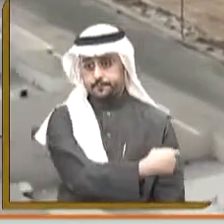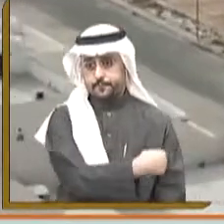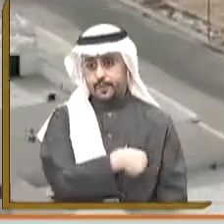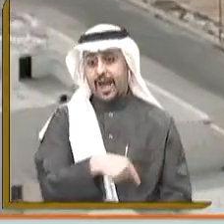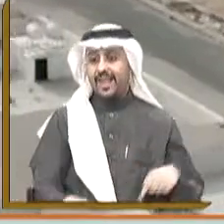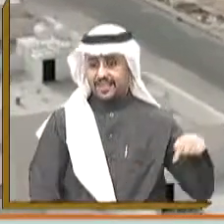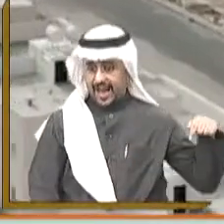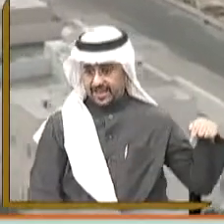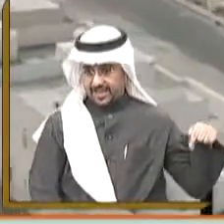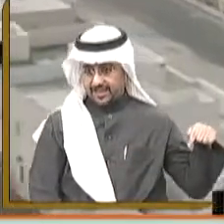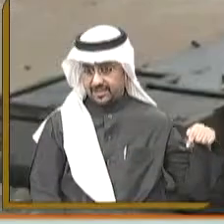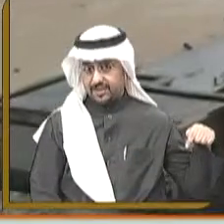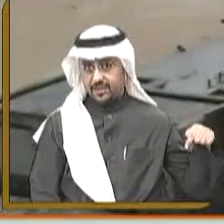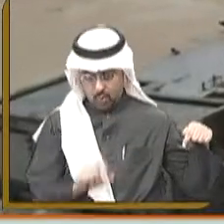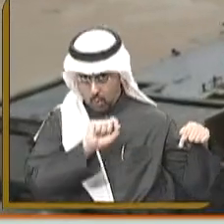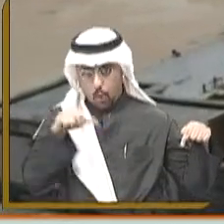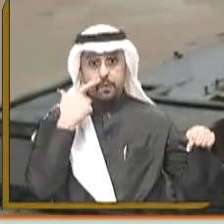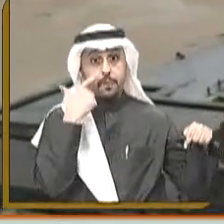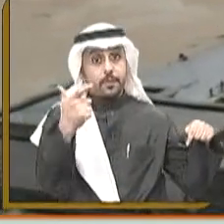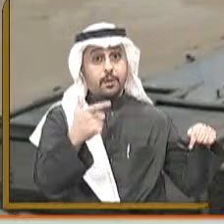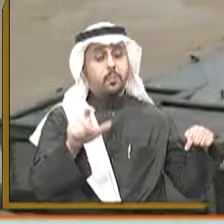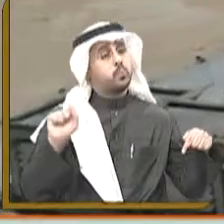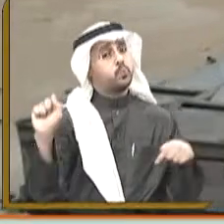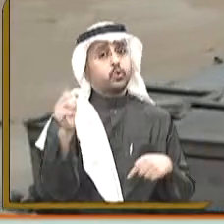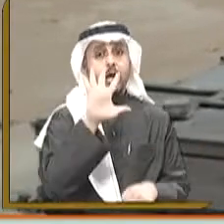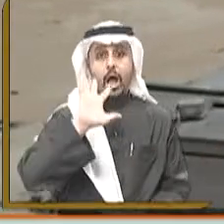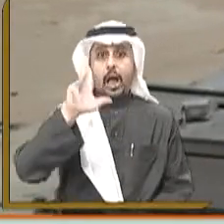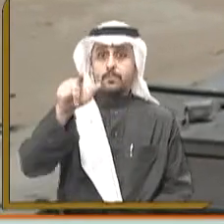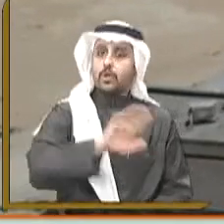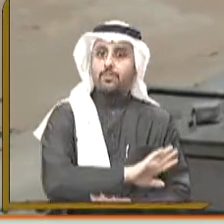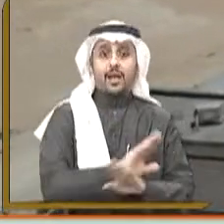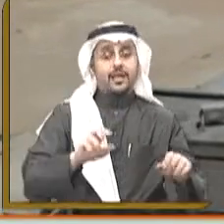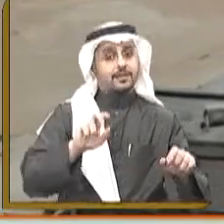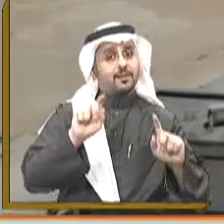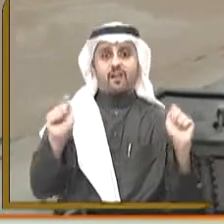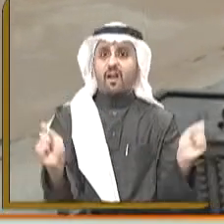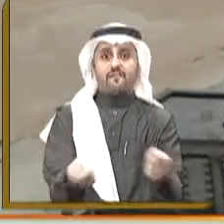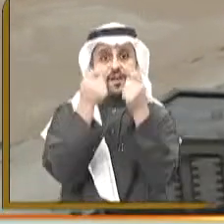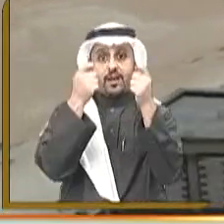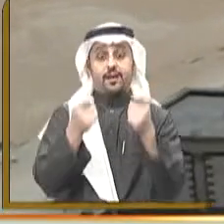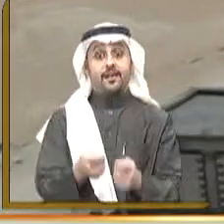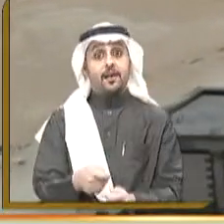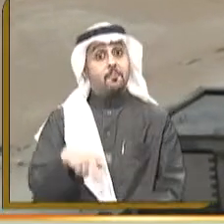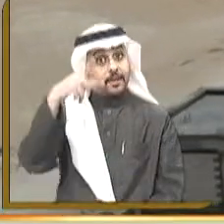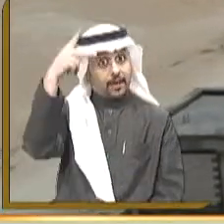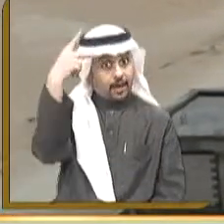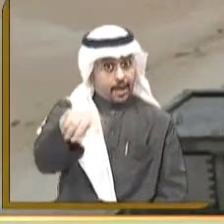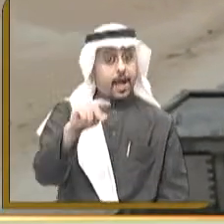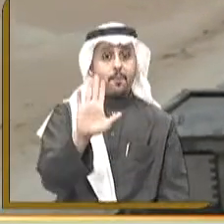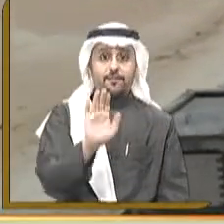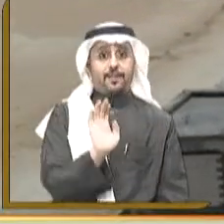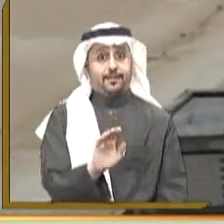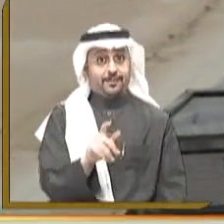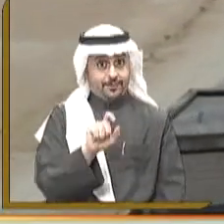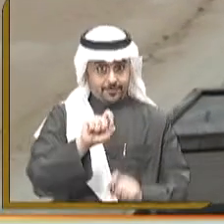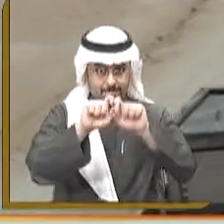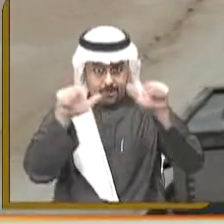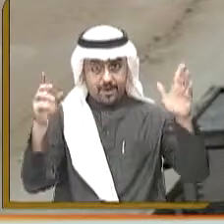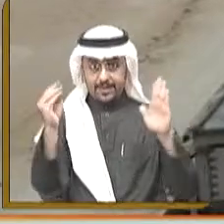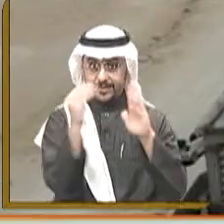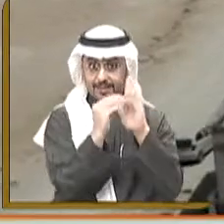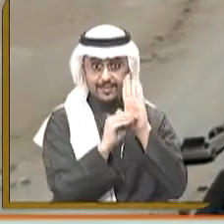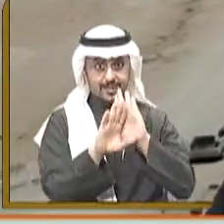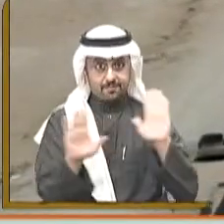تسجيل أراضيهم في البوابة الإلكترونية لرسوم الأراضي البيضاء، موضحا أن غرامة عدم التسجيل خلال